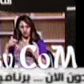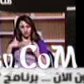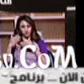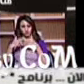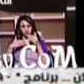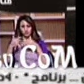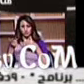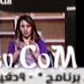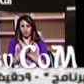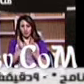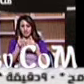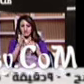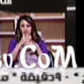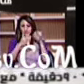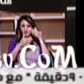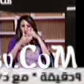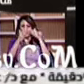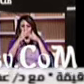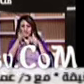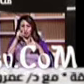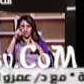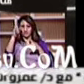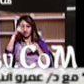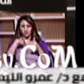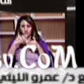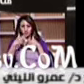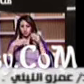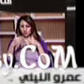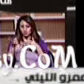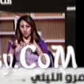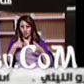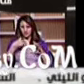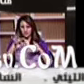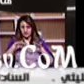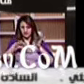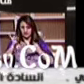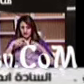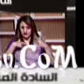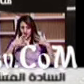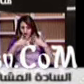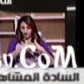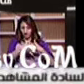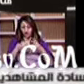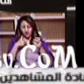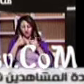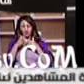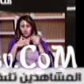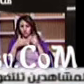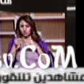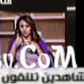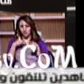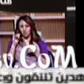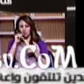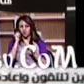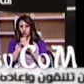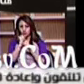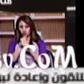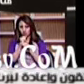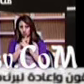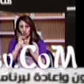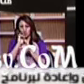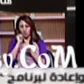والتنميه وايه علاقتي بالسياسه اصلا انا راجل بعد الثوره قررت ان انا اشتغل وكان